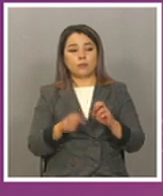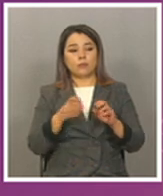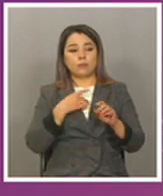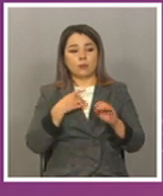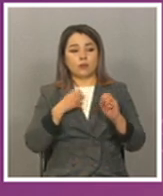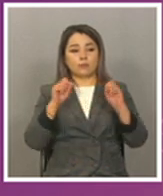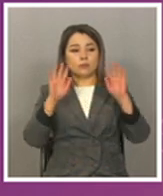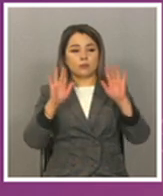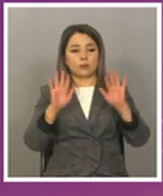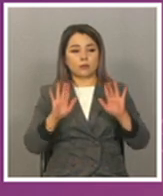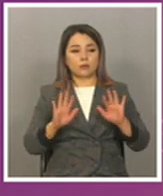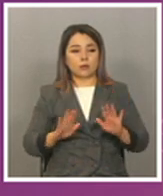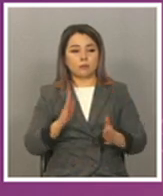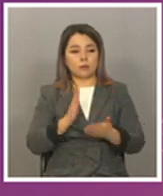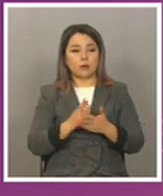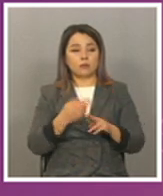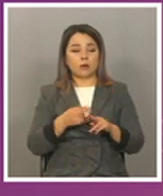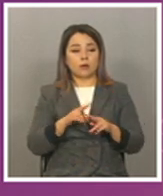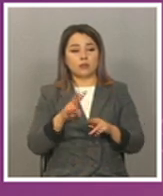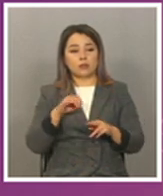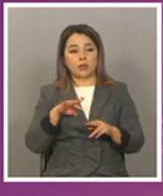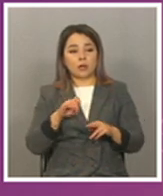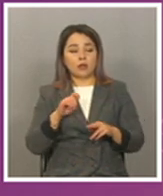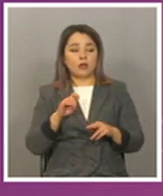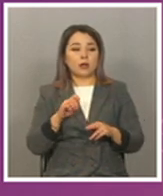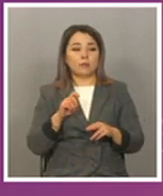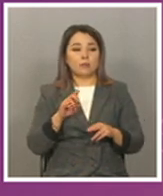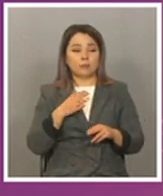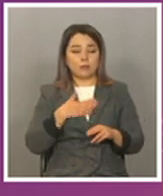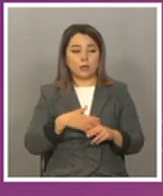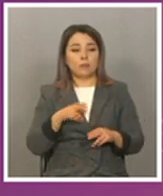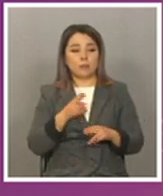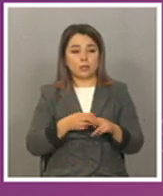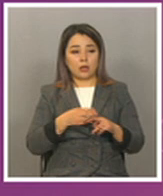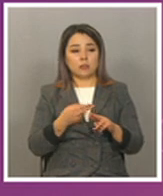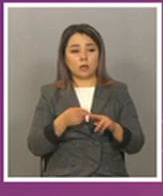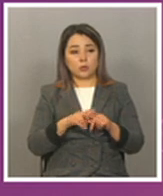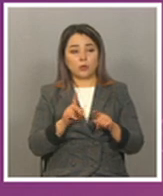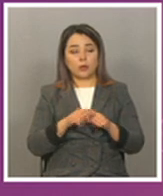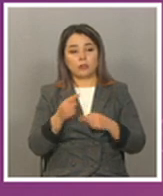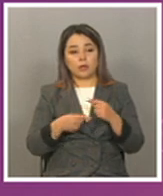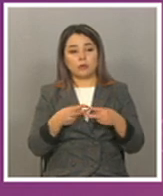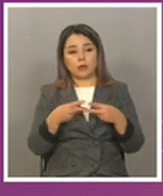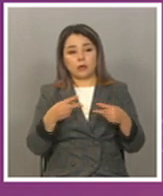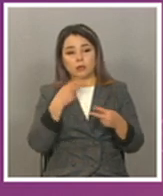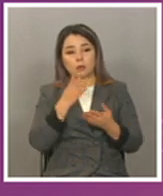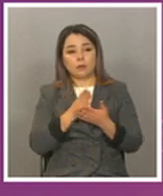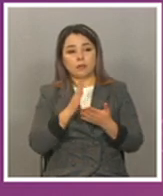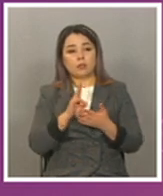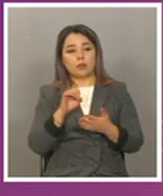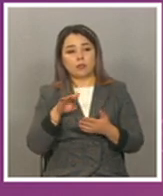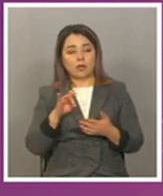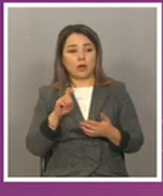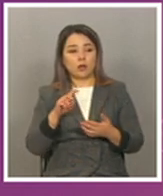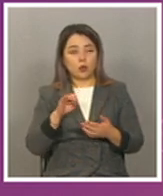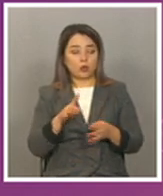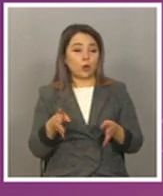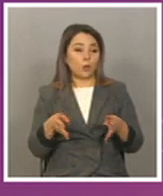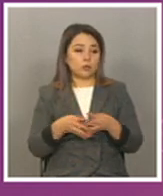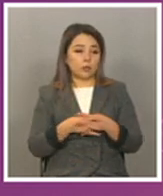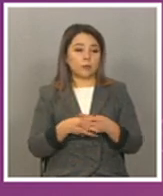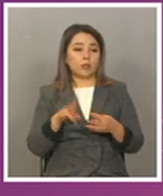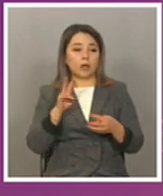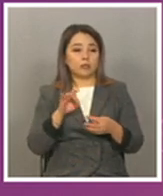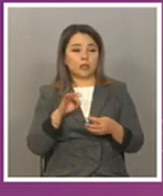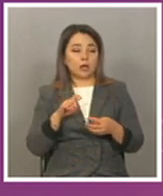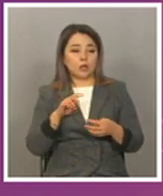тұнады. Натрий мен бейметал хлор арасындағы реакция келесі теңдеу бойынша жүреді. Натрий хлормен қосылып, натрий